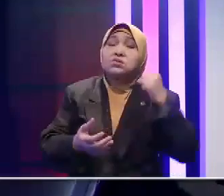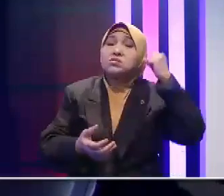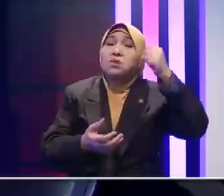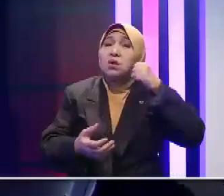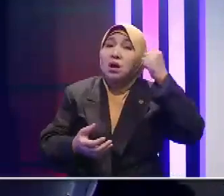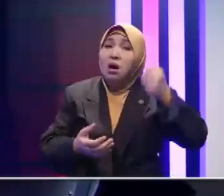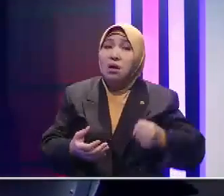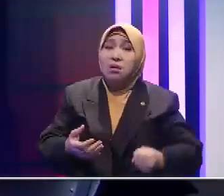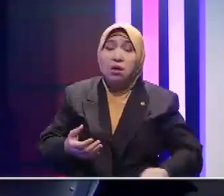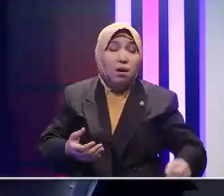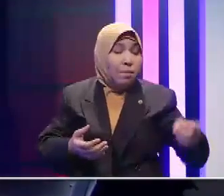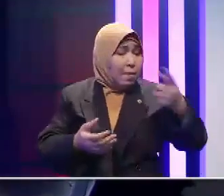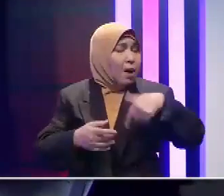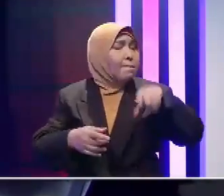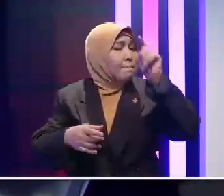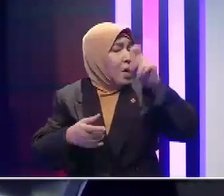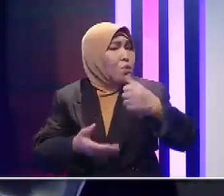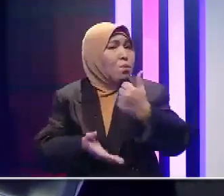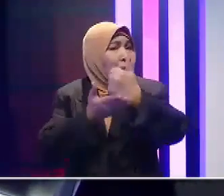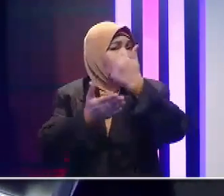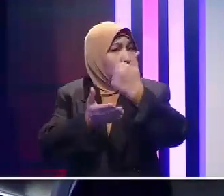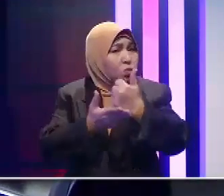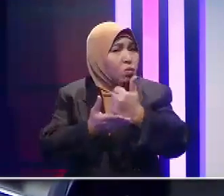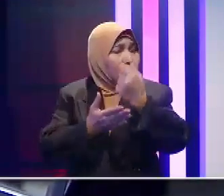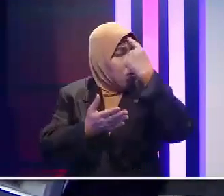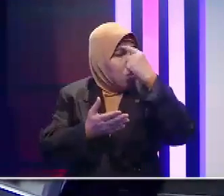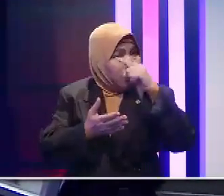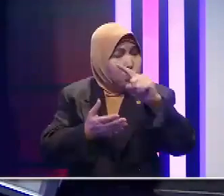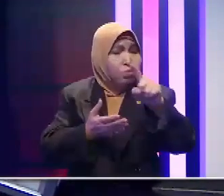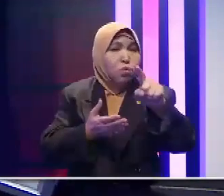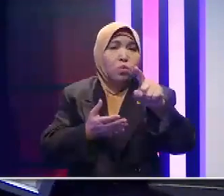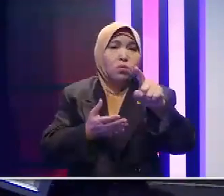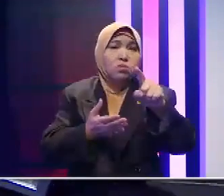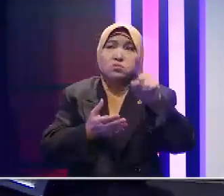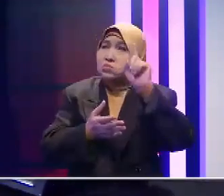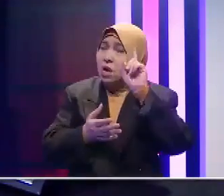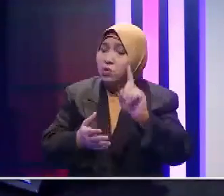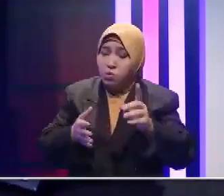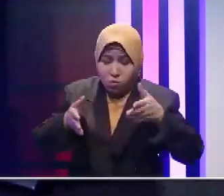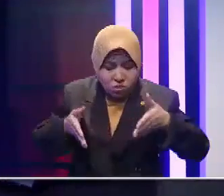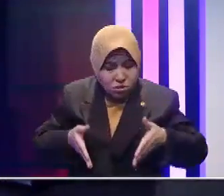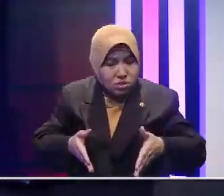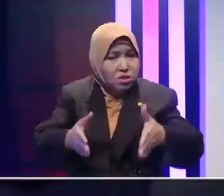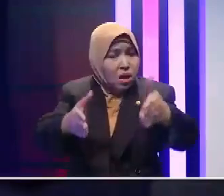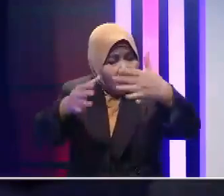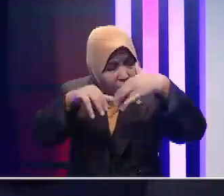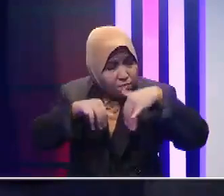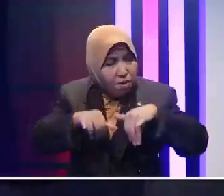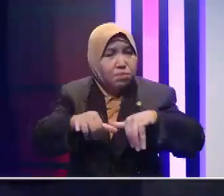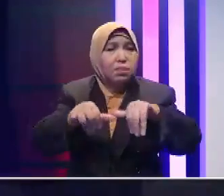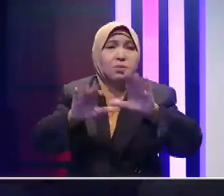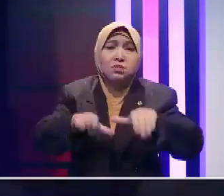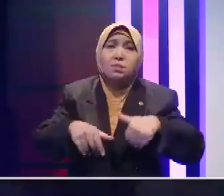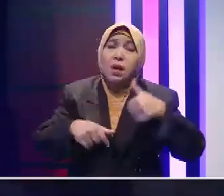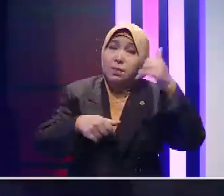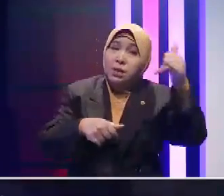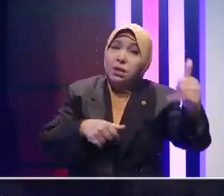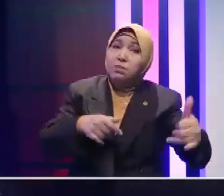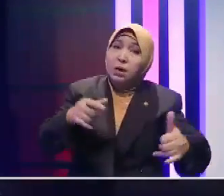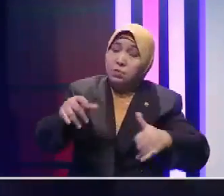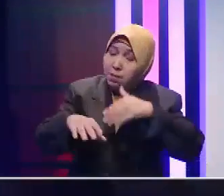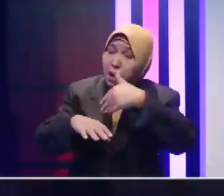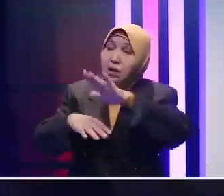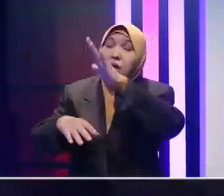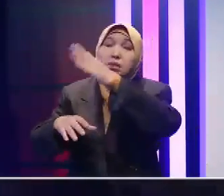saudara-saudara mereka perlu membantu mereka untuk bagi satu mereka satu jalan yang konsisten. Macam mana nak? Okey, kamu nak belajar, saya dah hantar sini